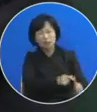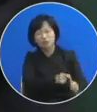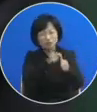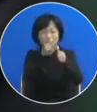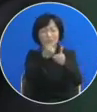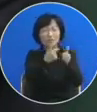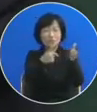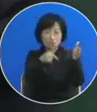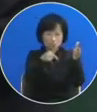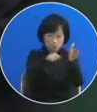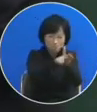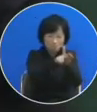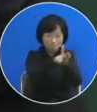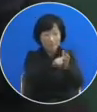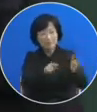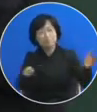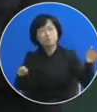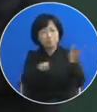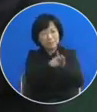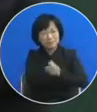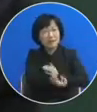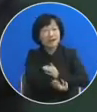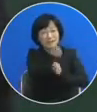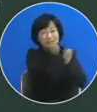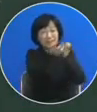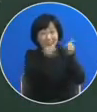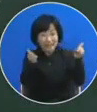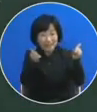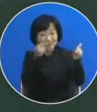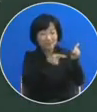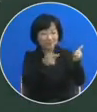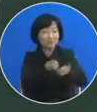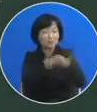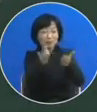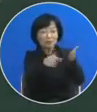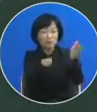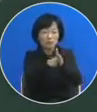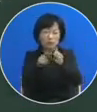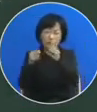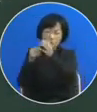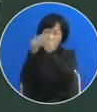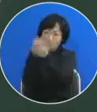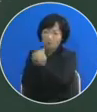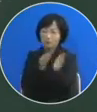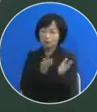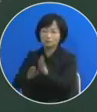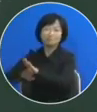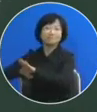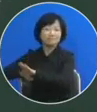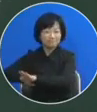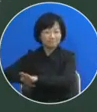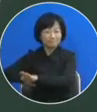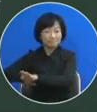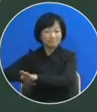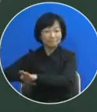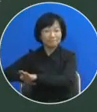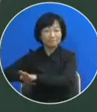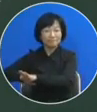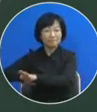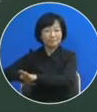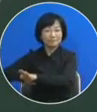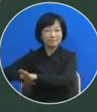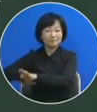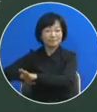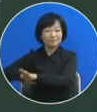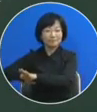믿음 가진 자에게 주시려고 완전히 예비해 놓으셨다. It's not just any kind of answer, but God has prepared, completely prepared the answer to save this age and those who are going to